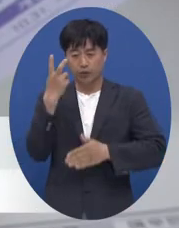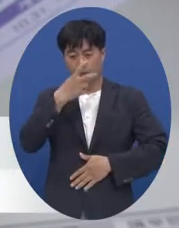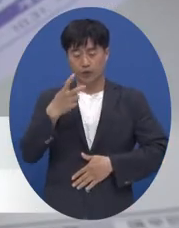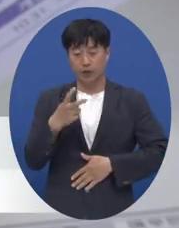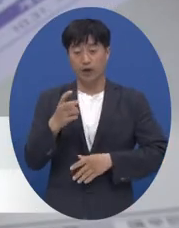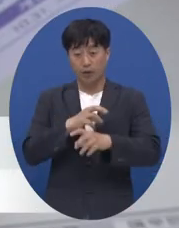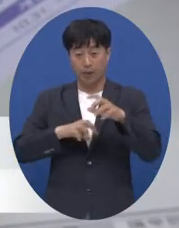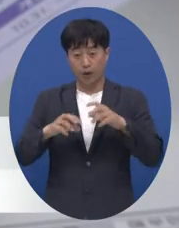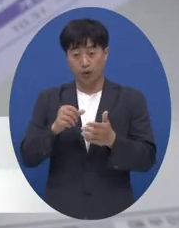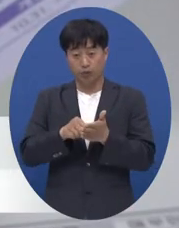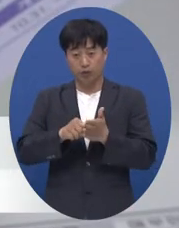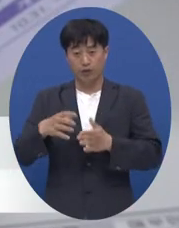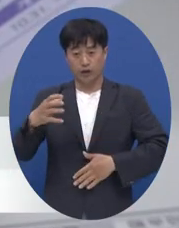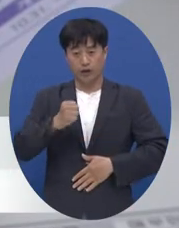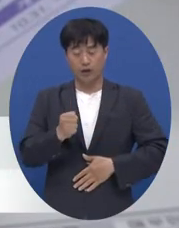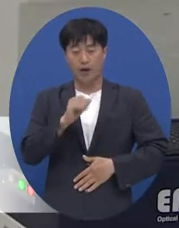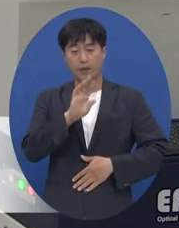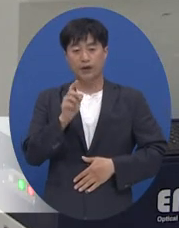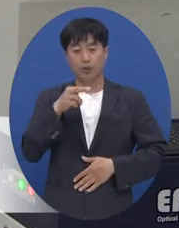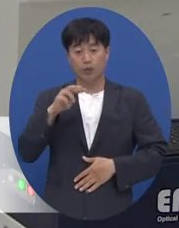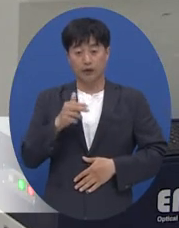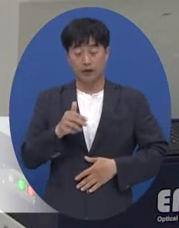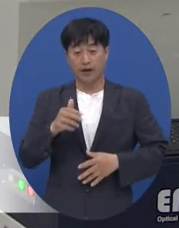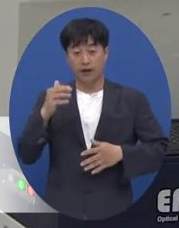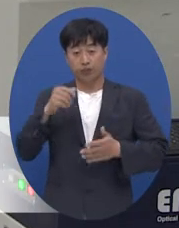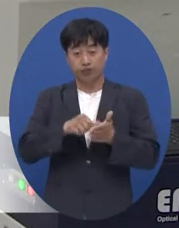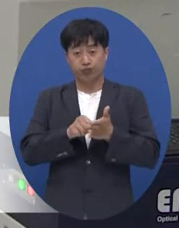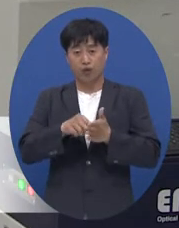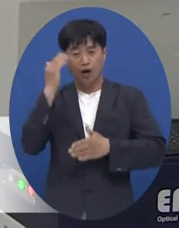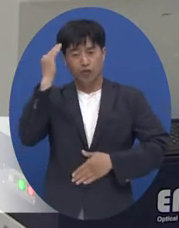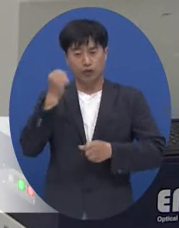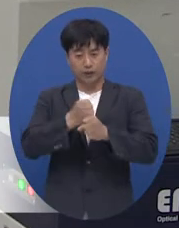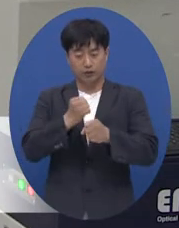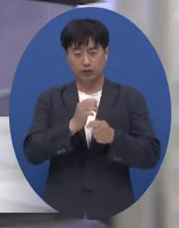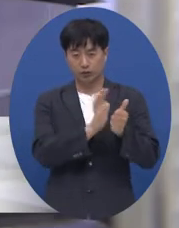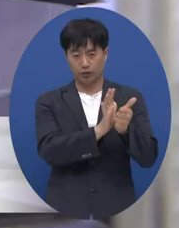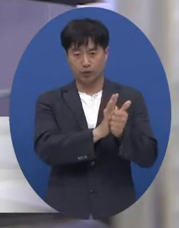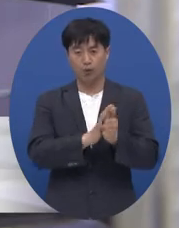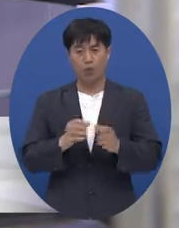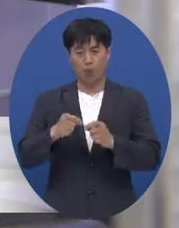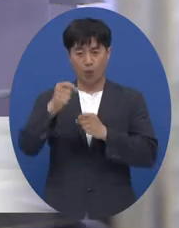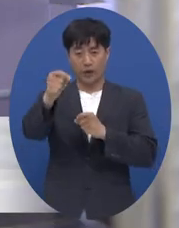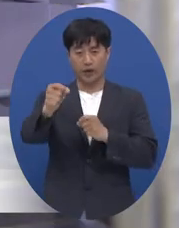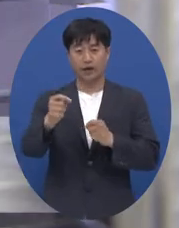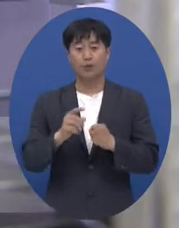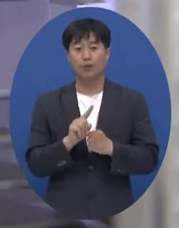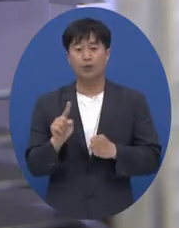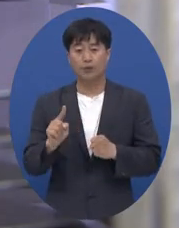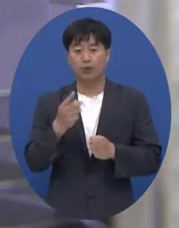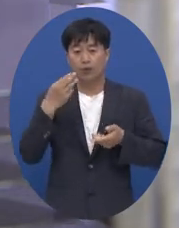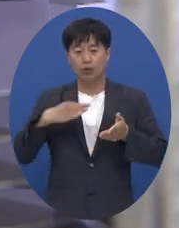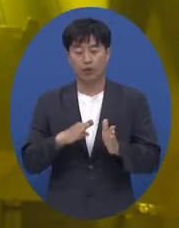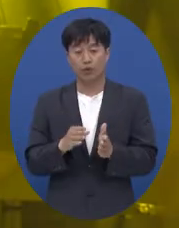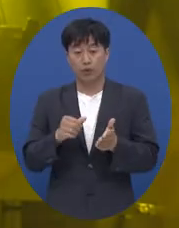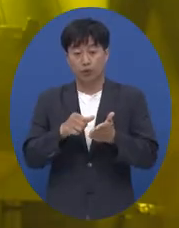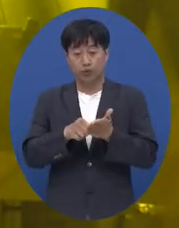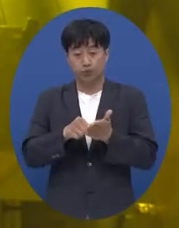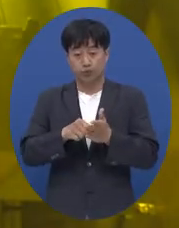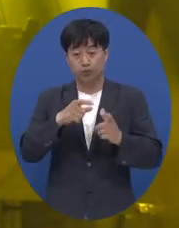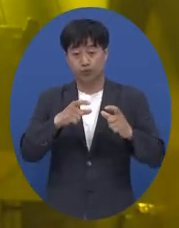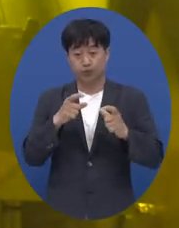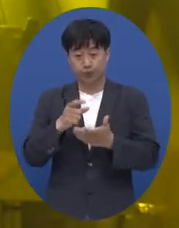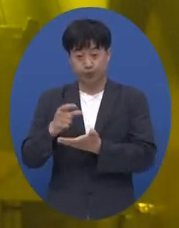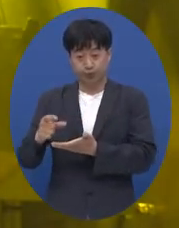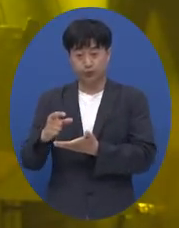물량확보 반도체 소재 부품 국산화 등을 지원 합니다 장기적으로는 경기도 형 소재 부품 분야 아